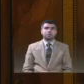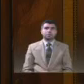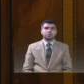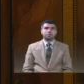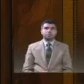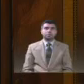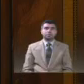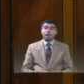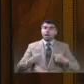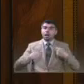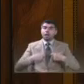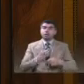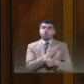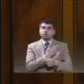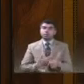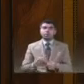السيد رئيس الحكومة،